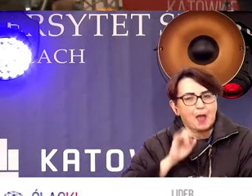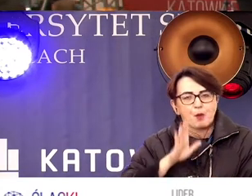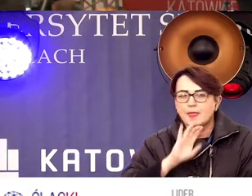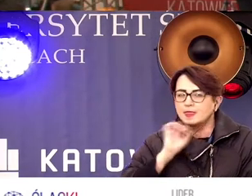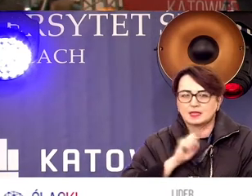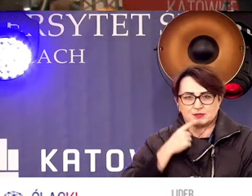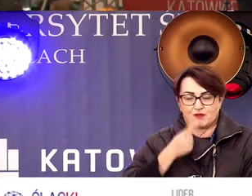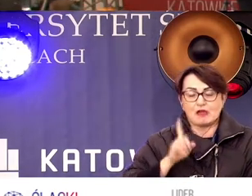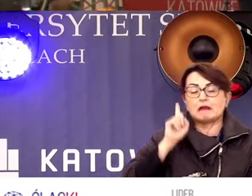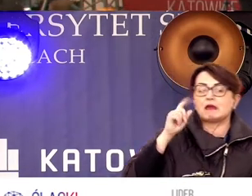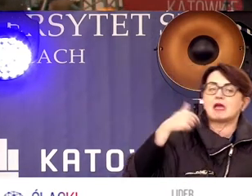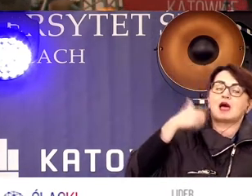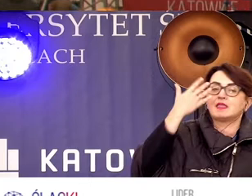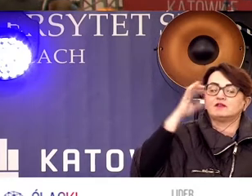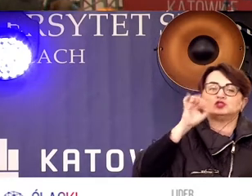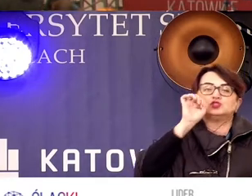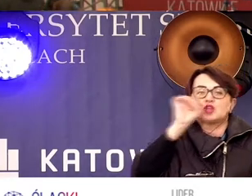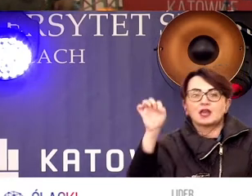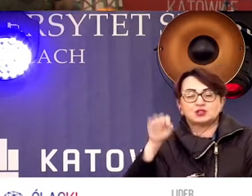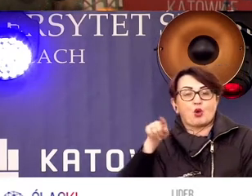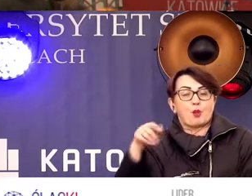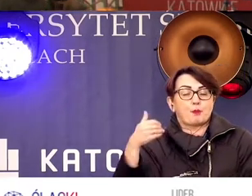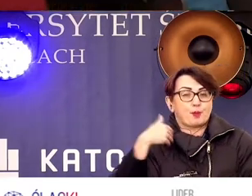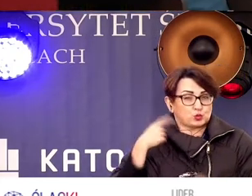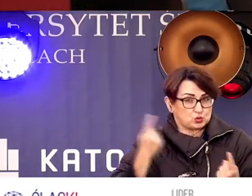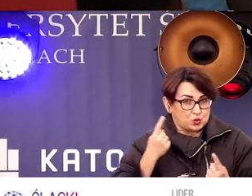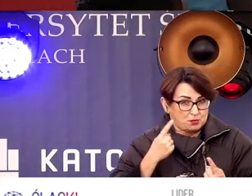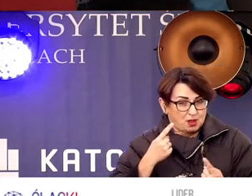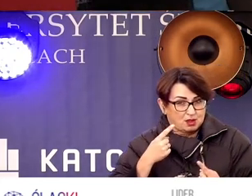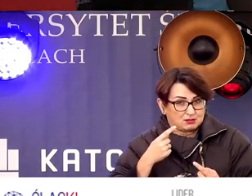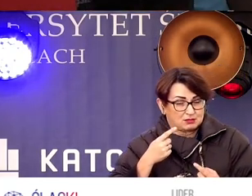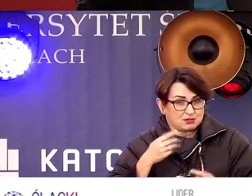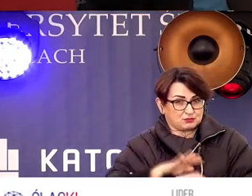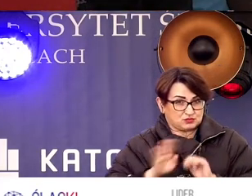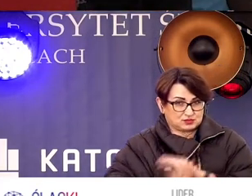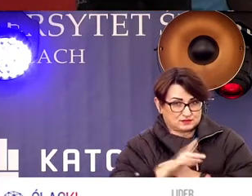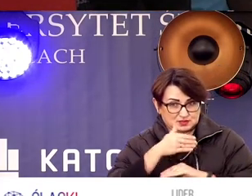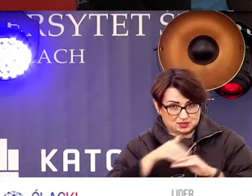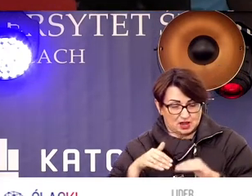dyplomatą. Przypomina mi się jedna ze scen, kiedy spotkał się na koktajlu